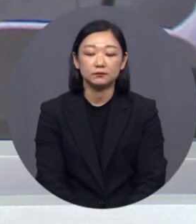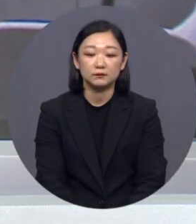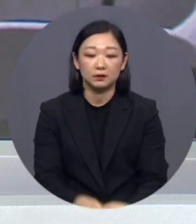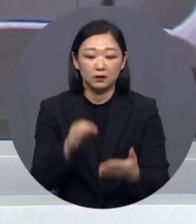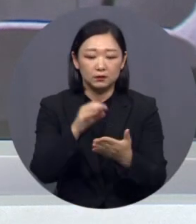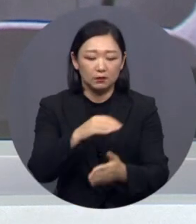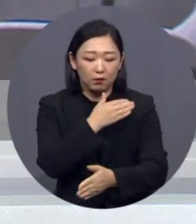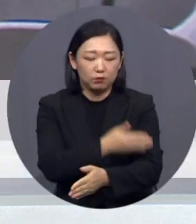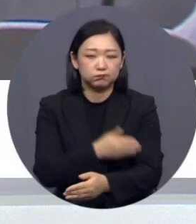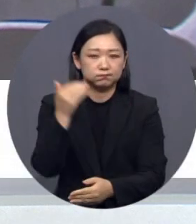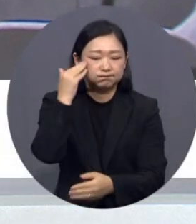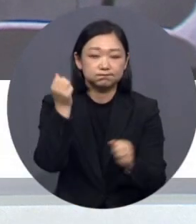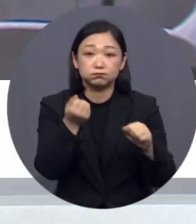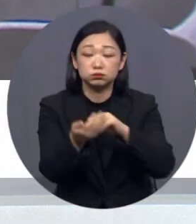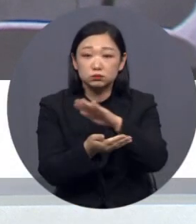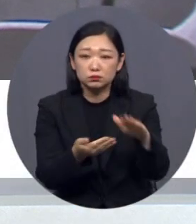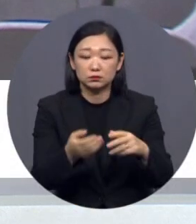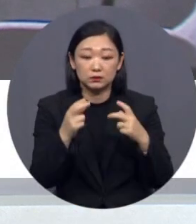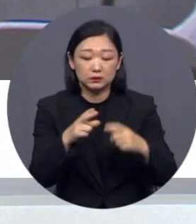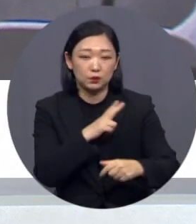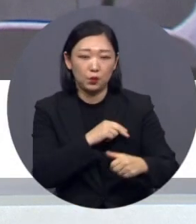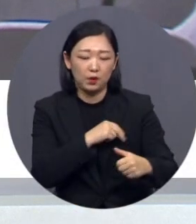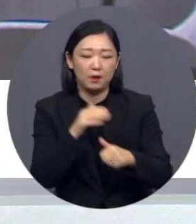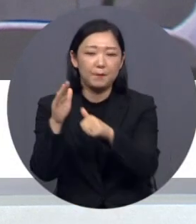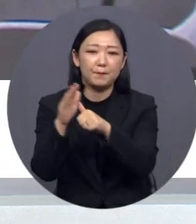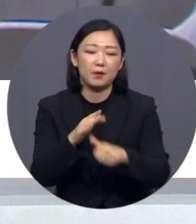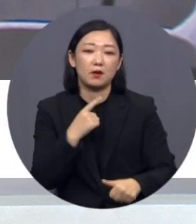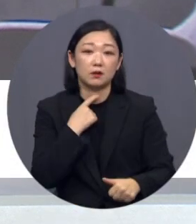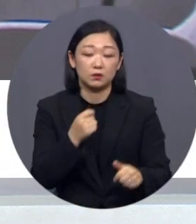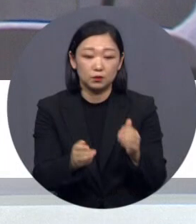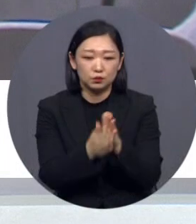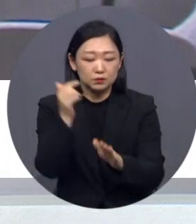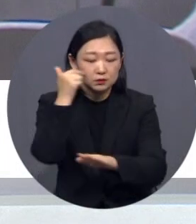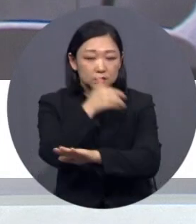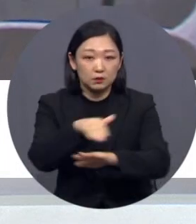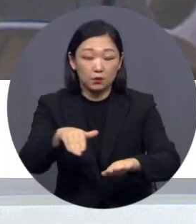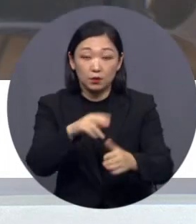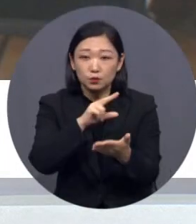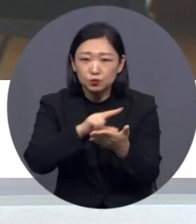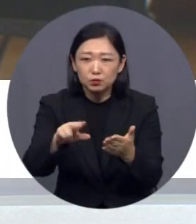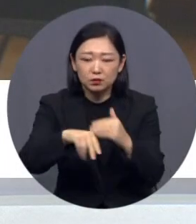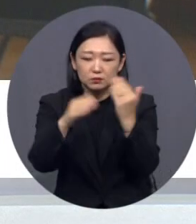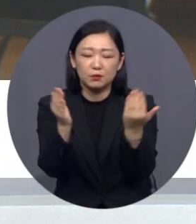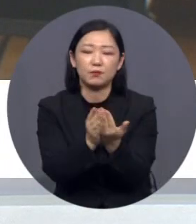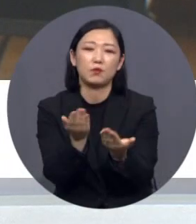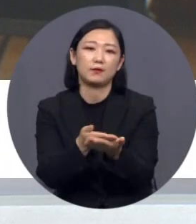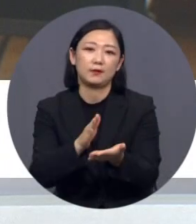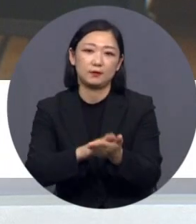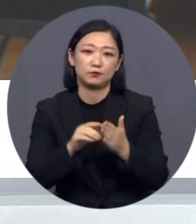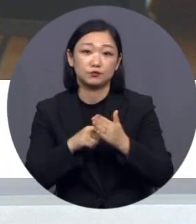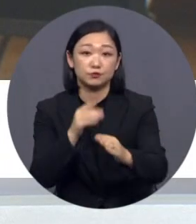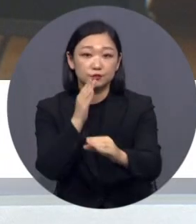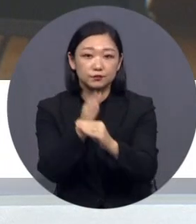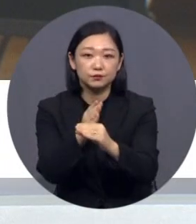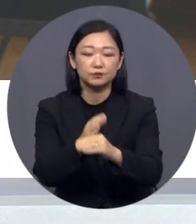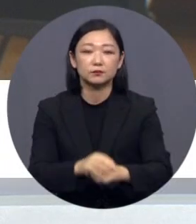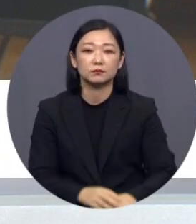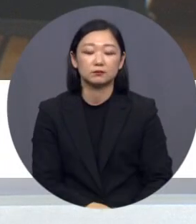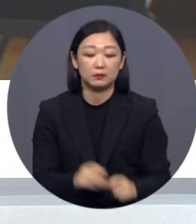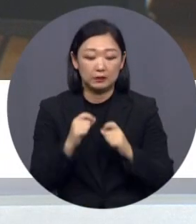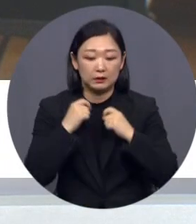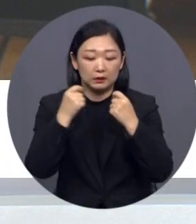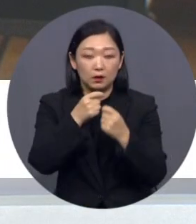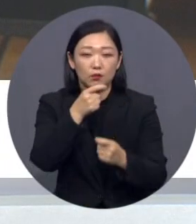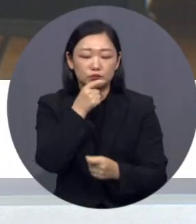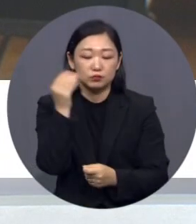재산권 침해 등의 논란으로 도의회에서 부결됐던 도시계획 조례를 전면 개정하는 작업이 추진되고 있는데요. 개인